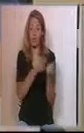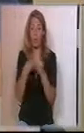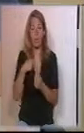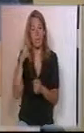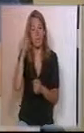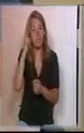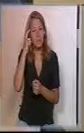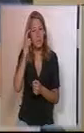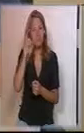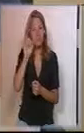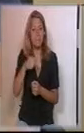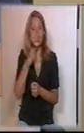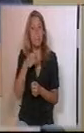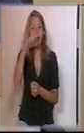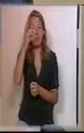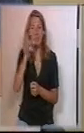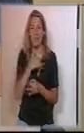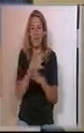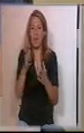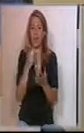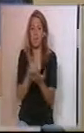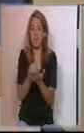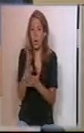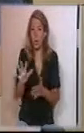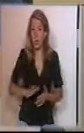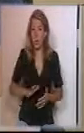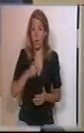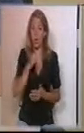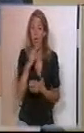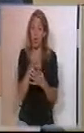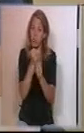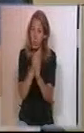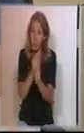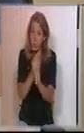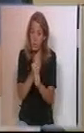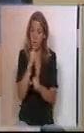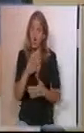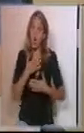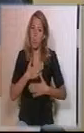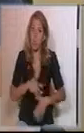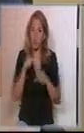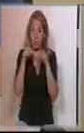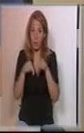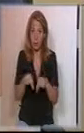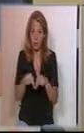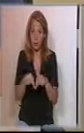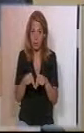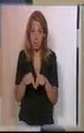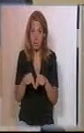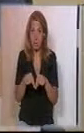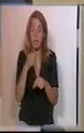ja mislim da osim velikog broja žena koje će verovatno to podržati i obradovat će se tome i